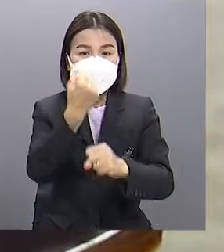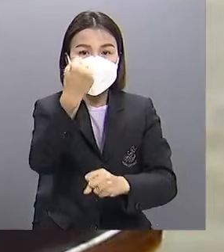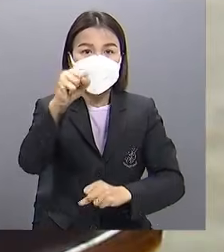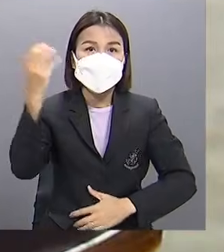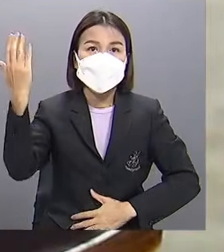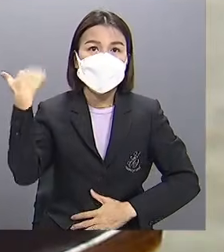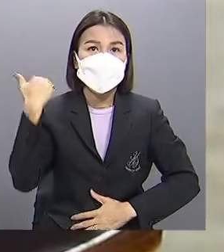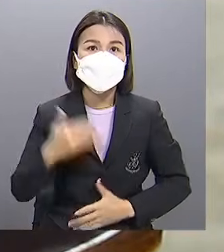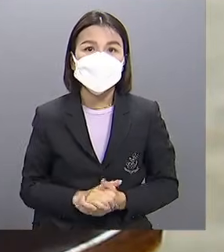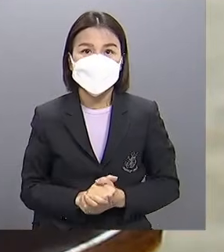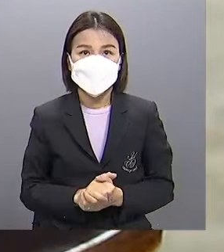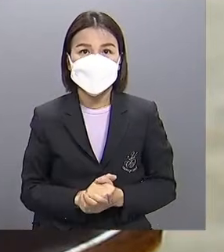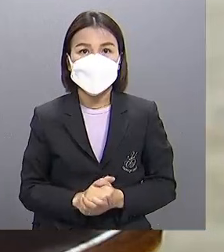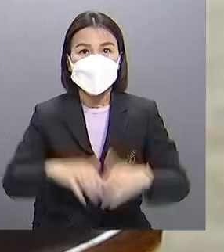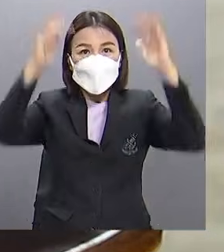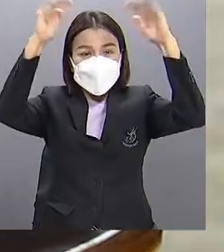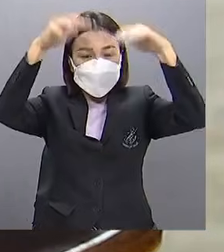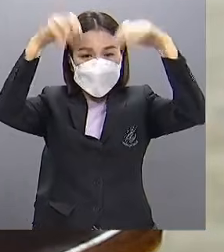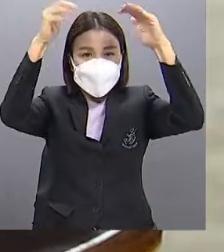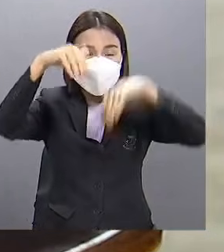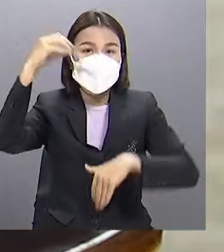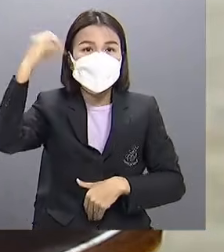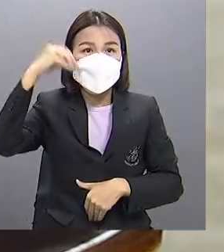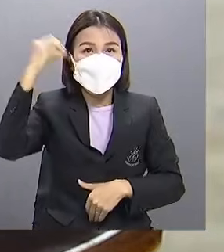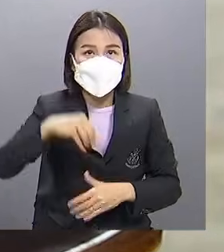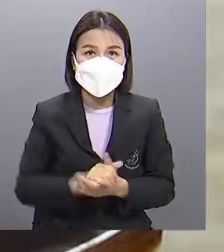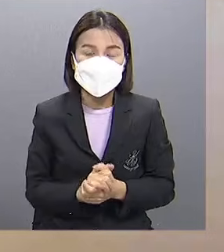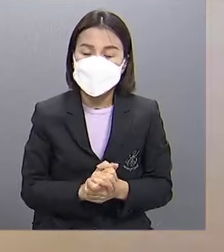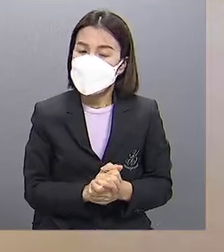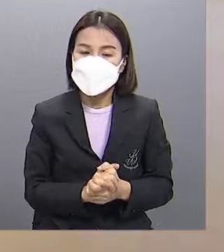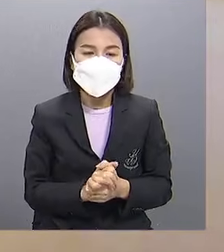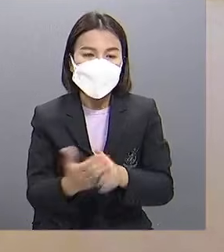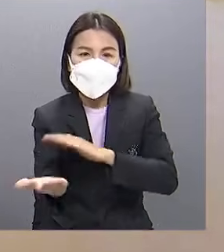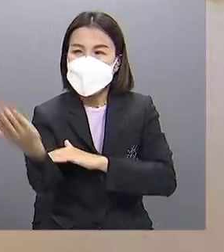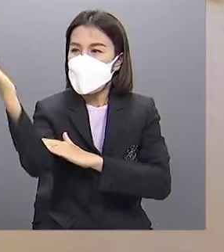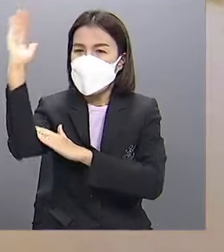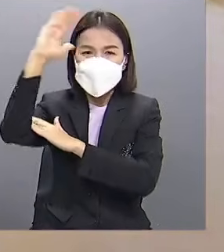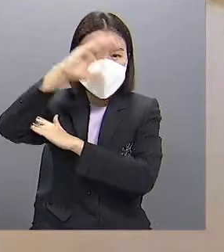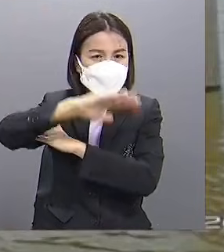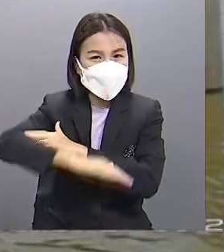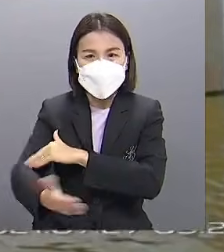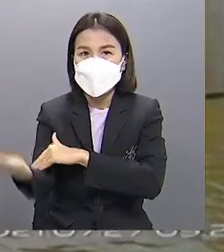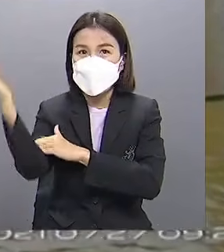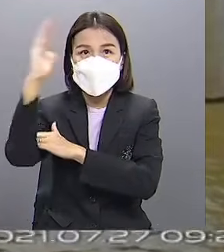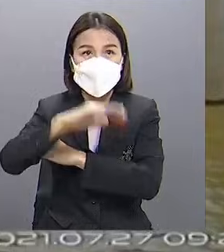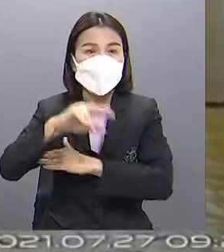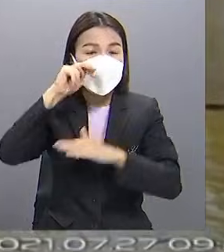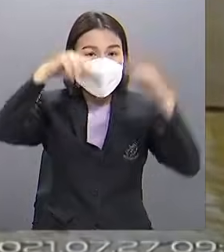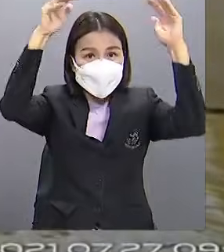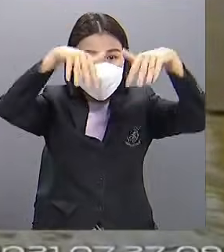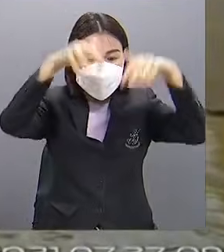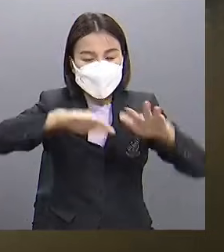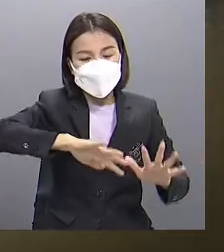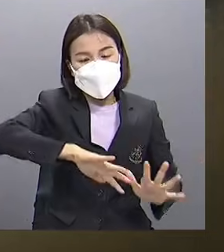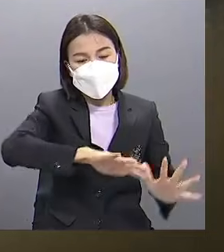นมันก็ตกทุกวันเนาะตกทั้งกลางวันกลางคืนแบบตกอย่างแรงมากเป็นพายุเลยอะค่ะน้ำมันก็เริ่มหลากเข้ามาแต่รอบนี้น้ำมันมาไวม